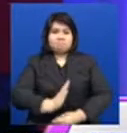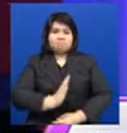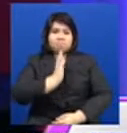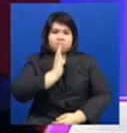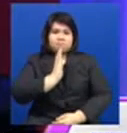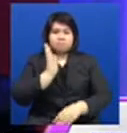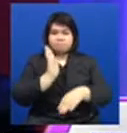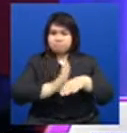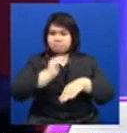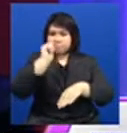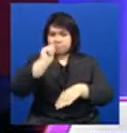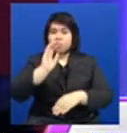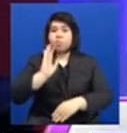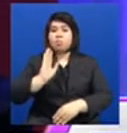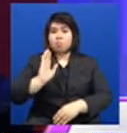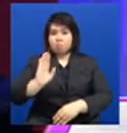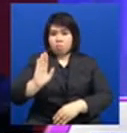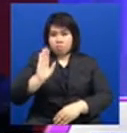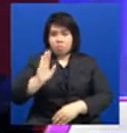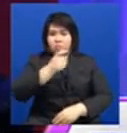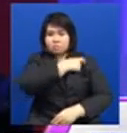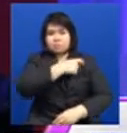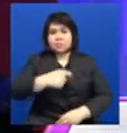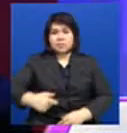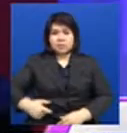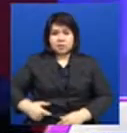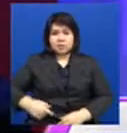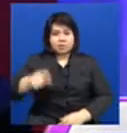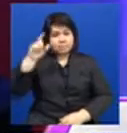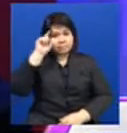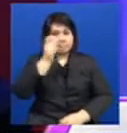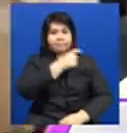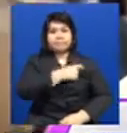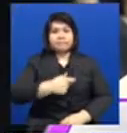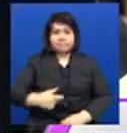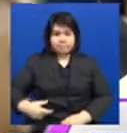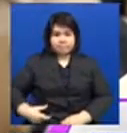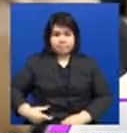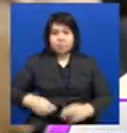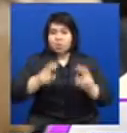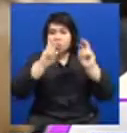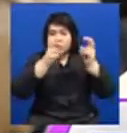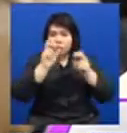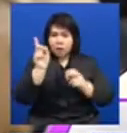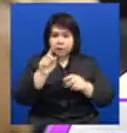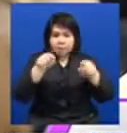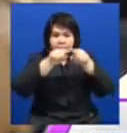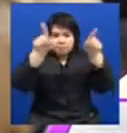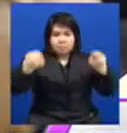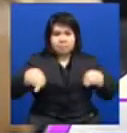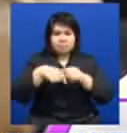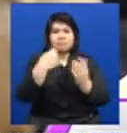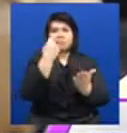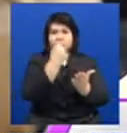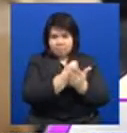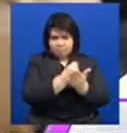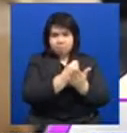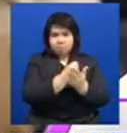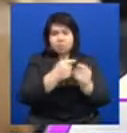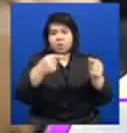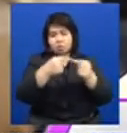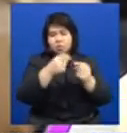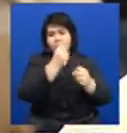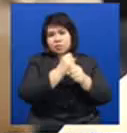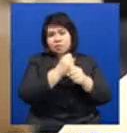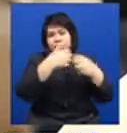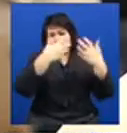าพด้านทรัพย์สินทางปัญญาของพระบาทสมเด็จพระเจ้าอยู่หัวในเรื่องสิทธิบัตรได้แก่สิทธิบัตรเครื่องกำเนิดไฟ